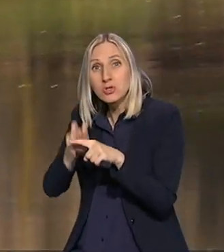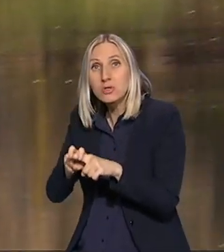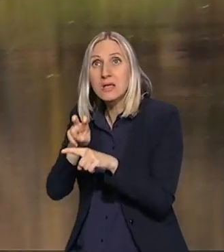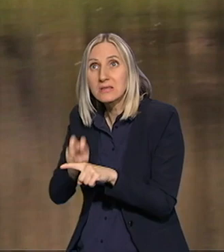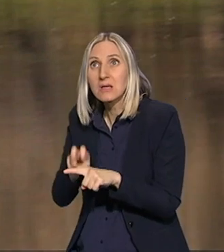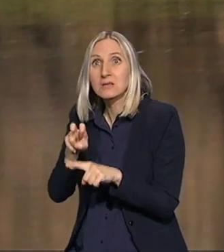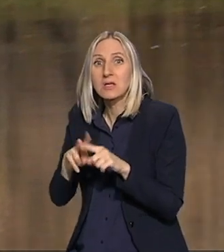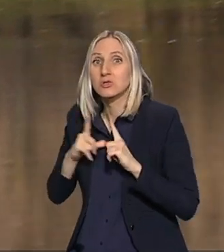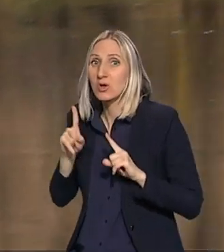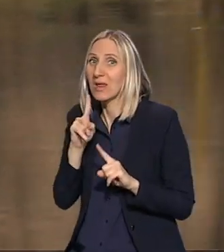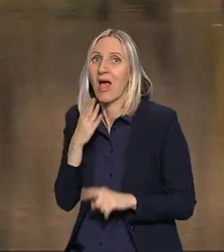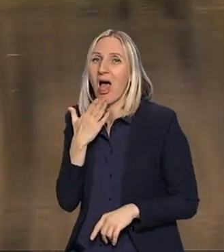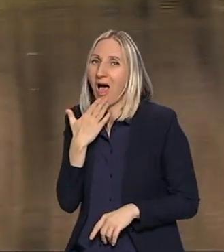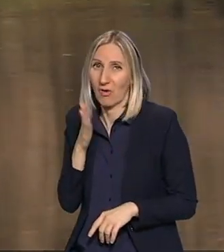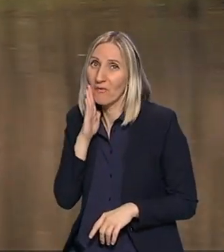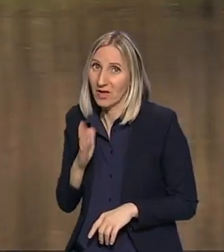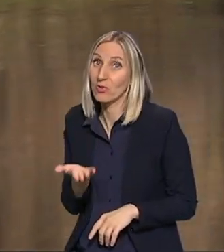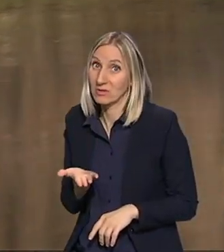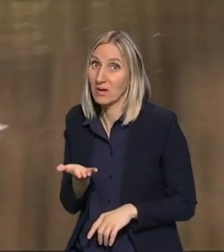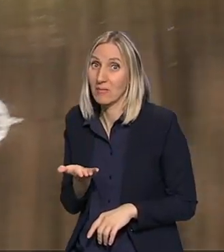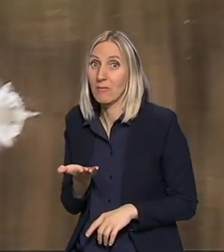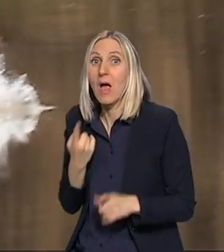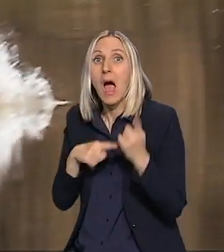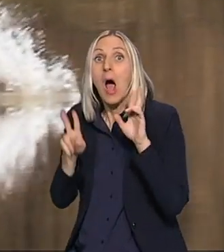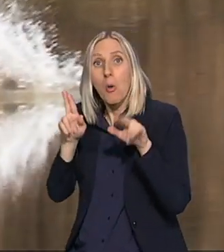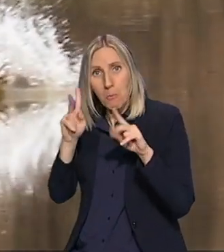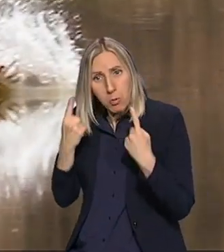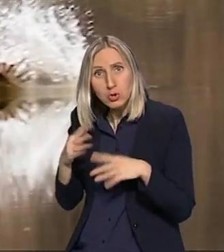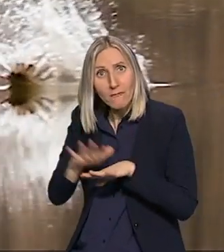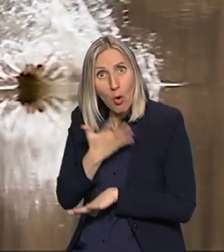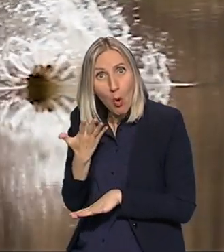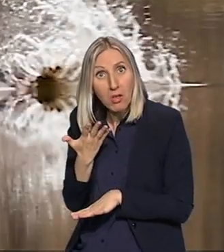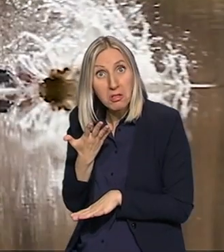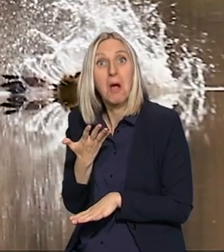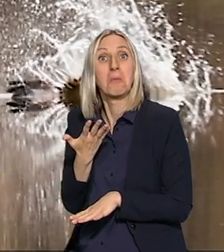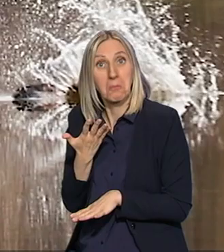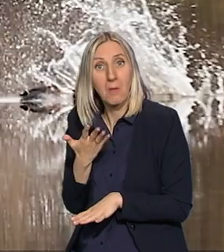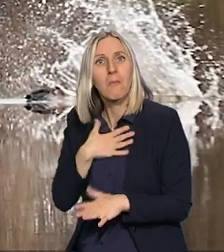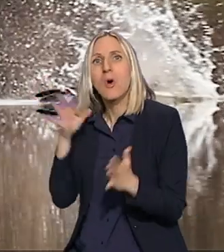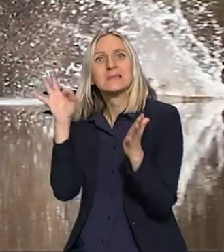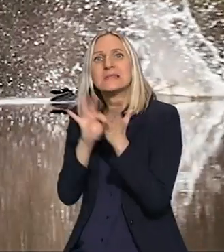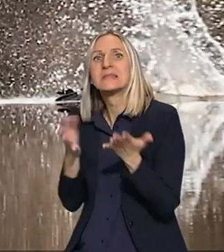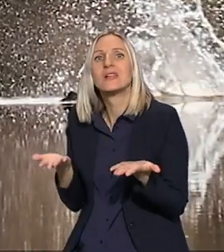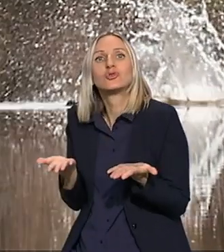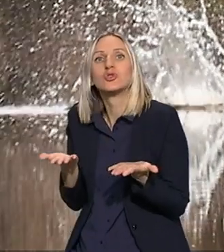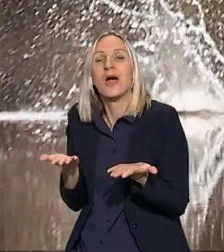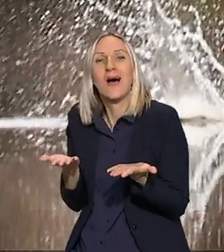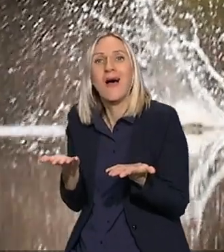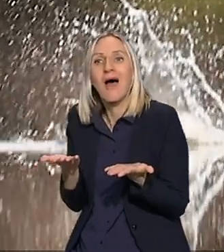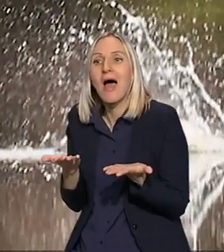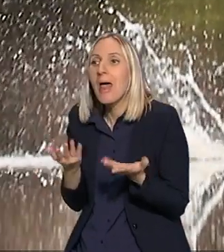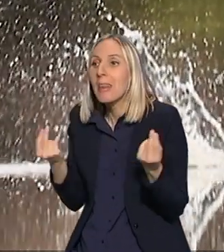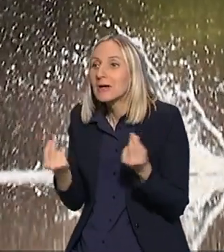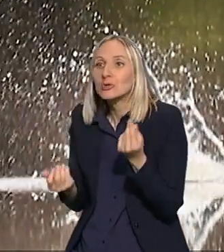uopšte, verujte mi. Ali kad imaš volju, jer ja, moj cilj je uvek da dovedem